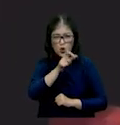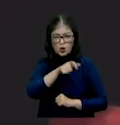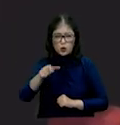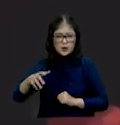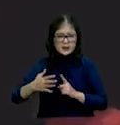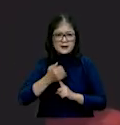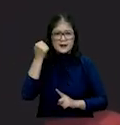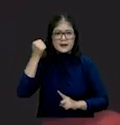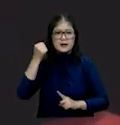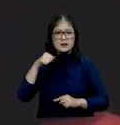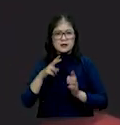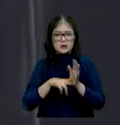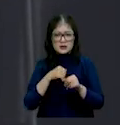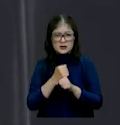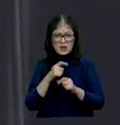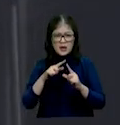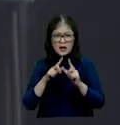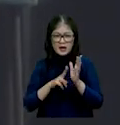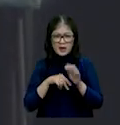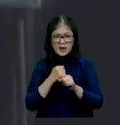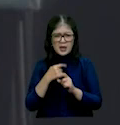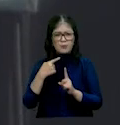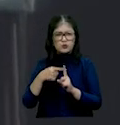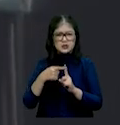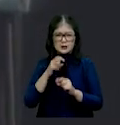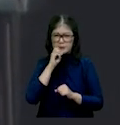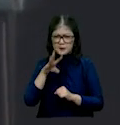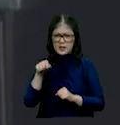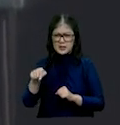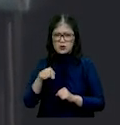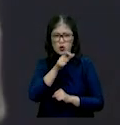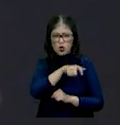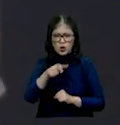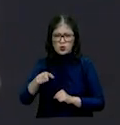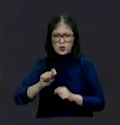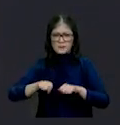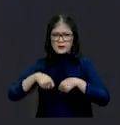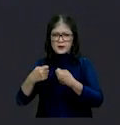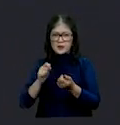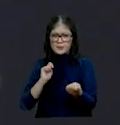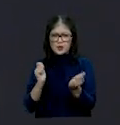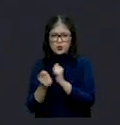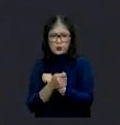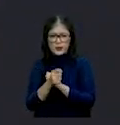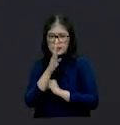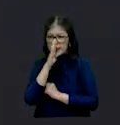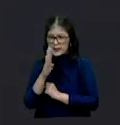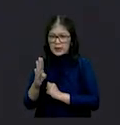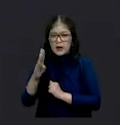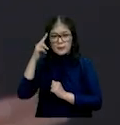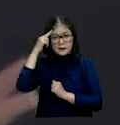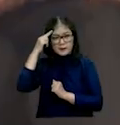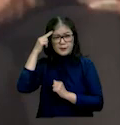Angela optimis perempuan Indonesia dapat menjadi agen perubahan yang memberikan nilai berbeda, terbaik dan tegas saat memimpin agar